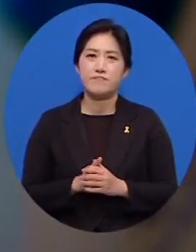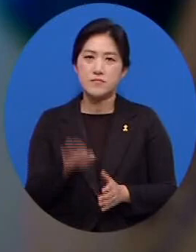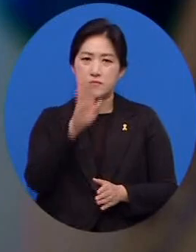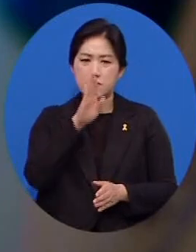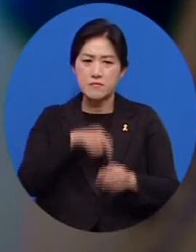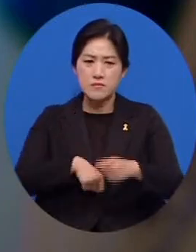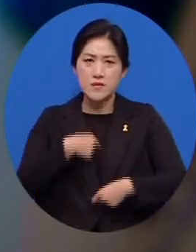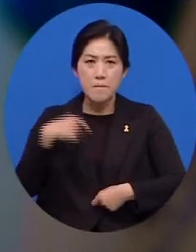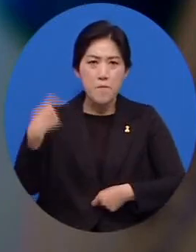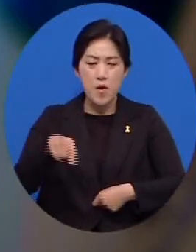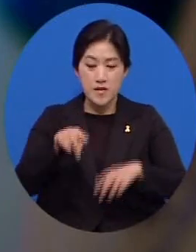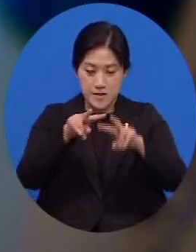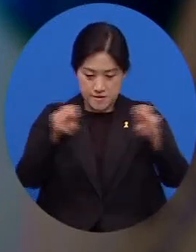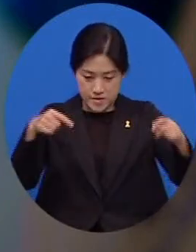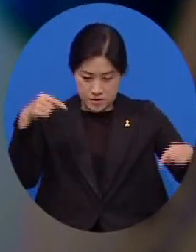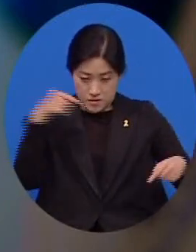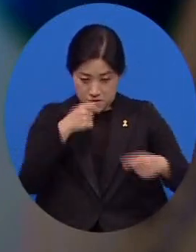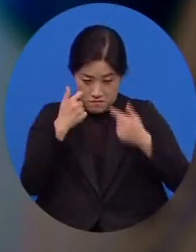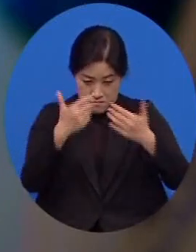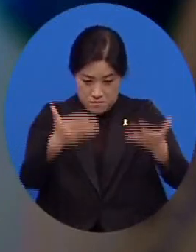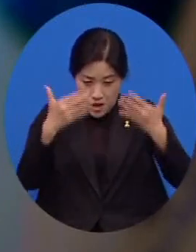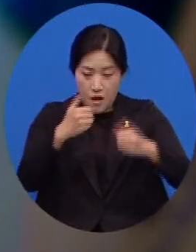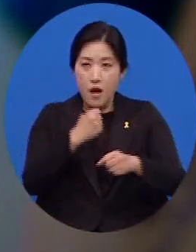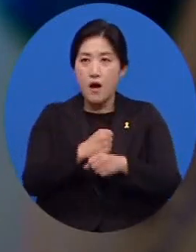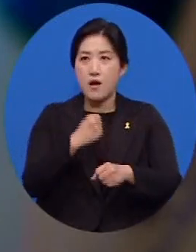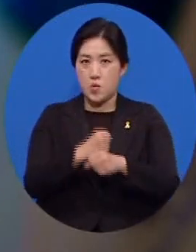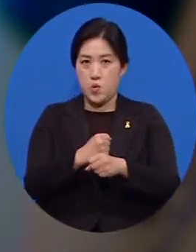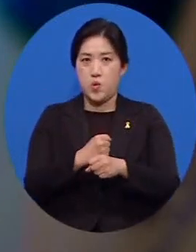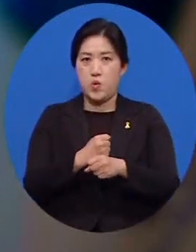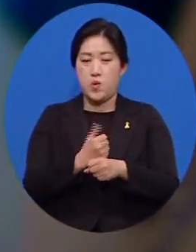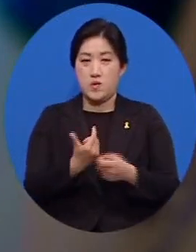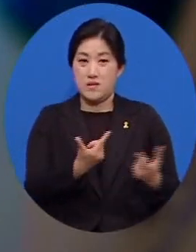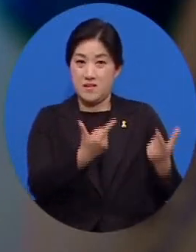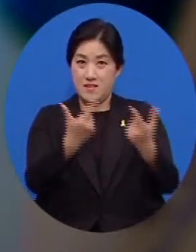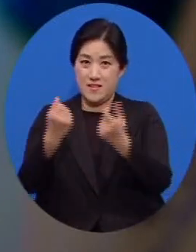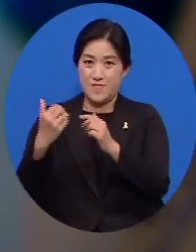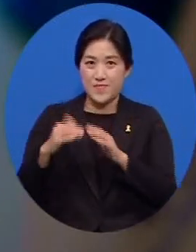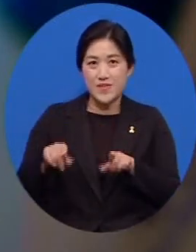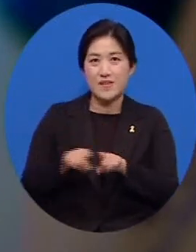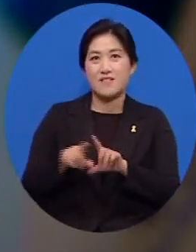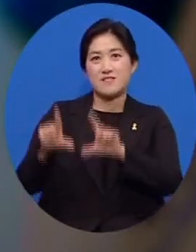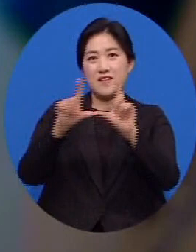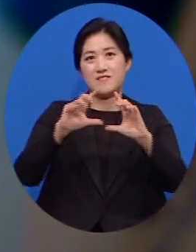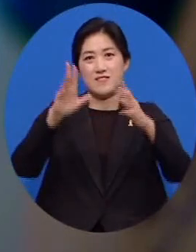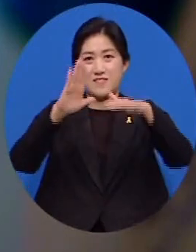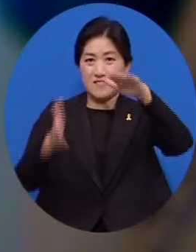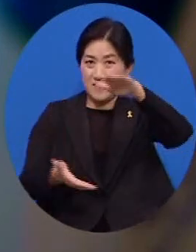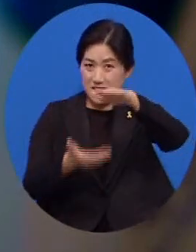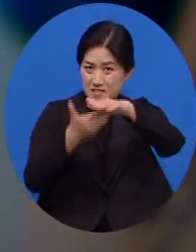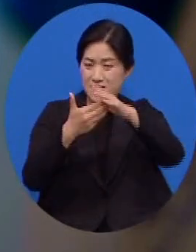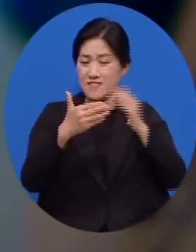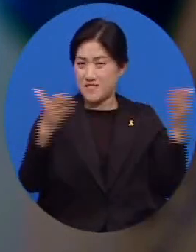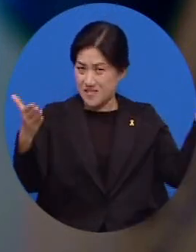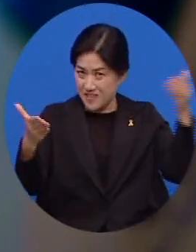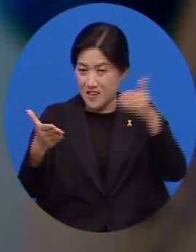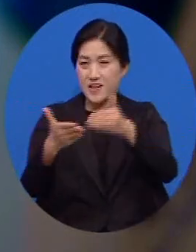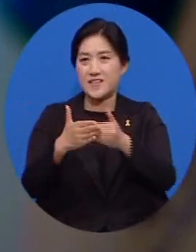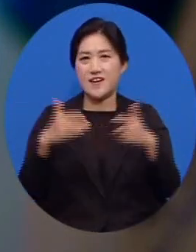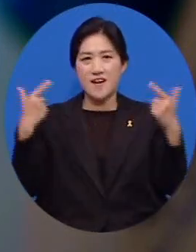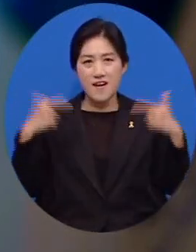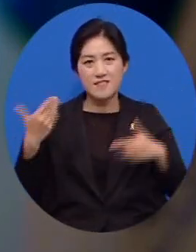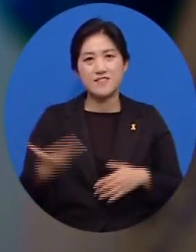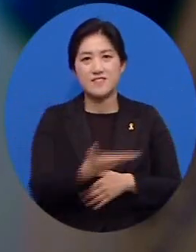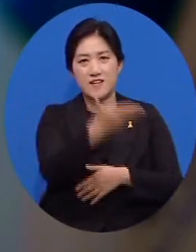진상규명이 철저하게 이루어지고 함께 사는 세상이 만들어질 때까지 언제나